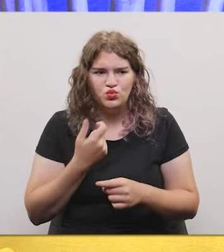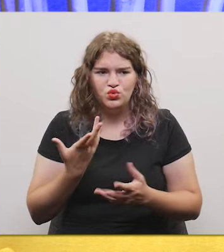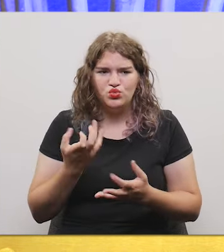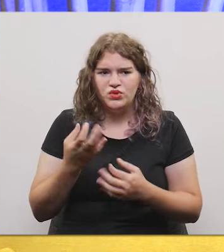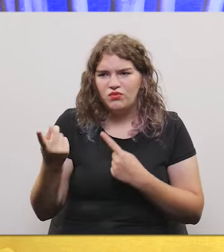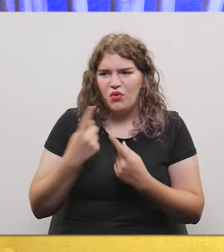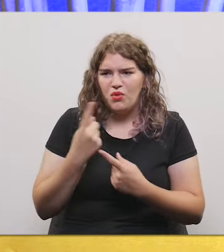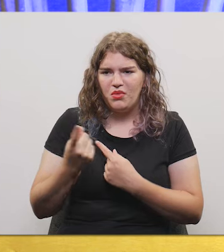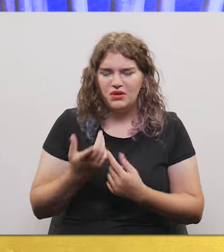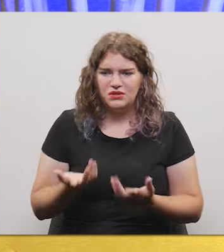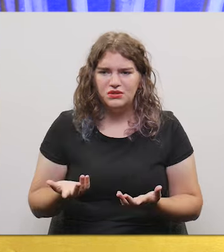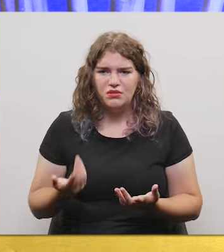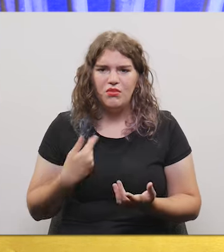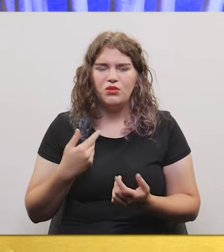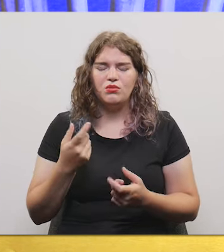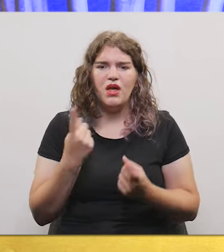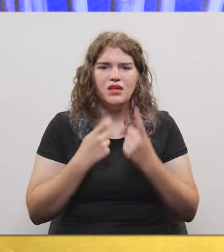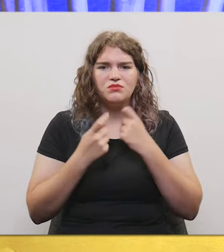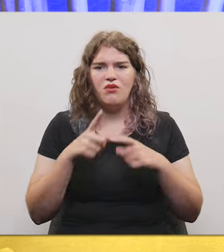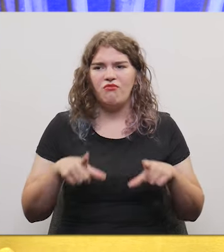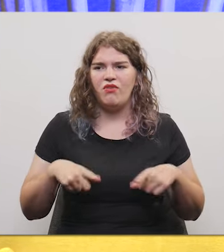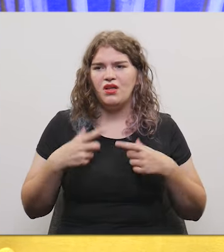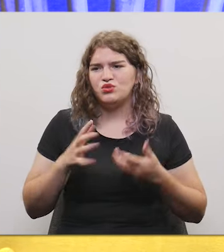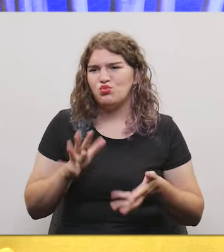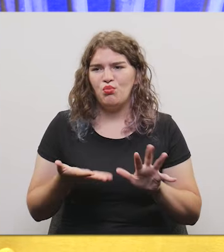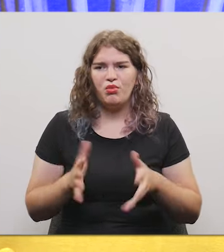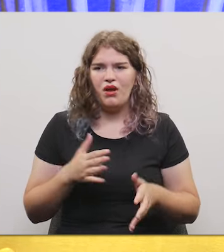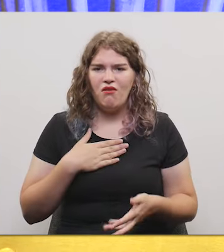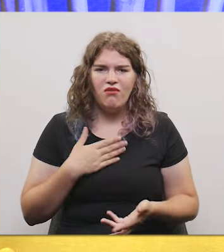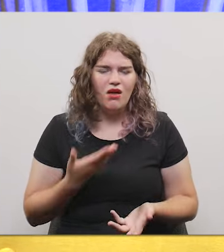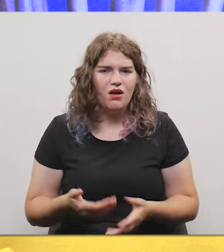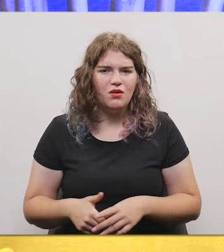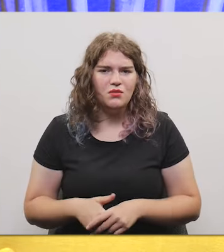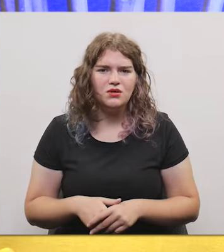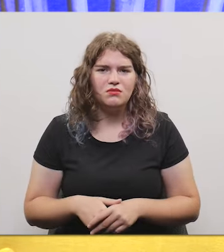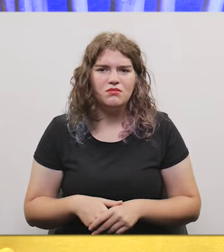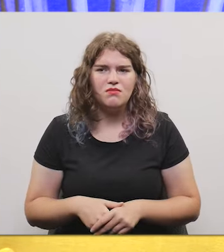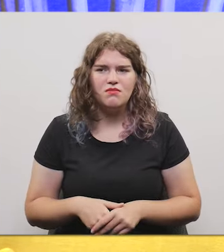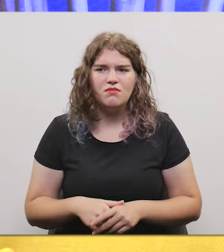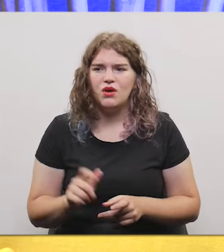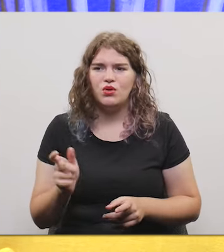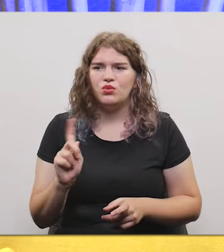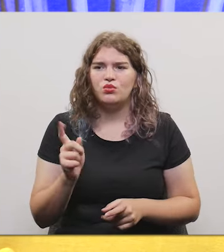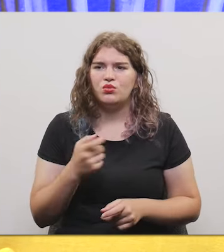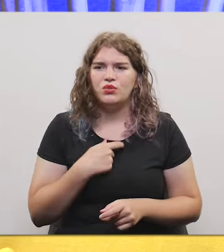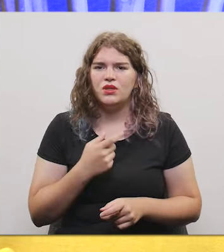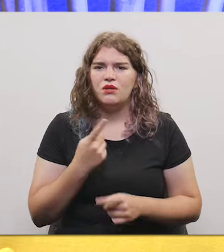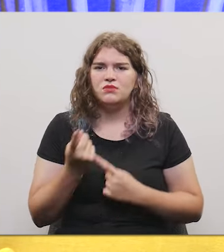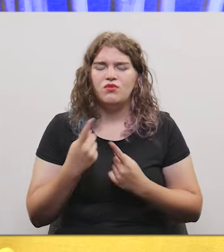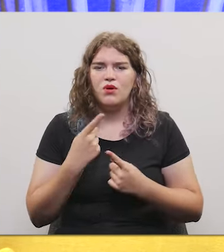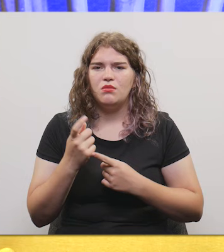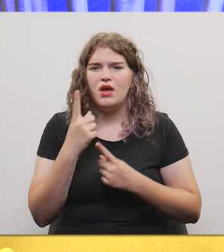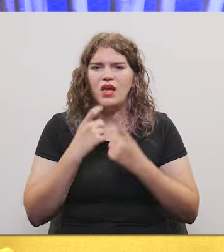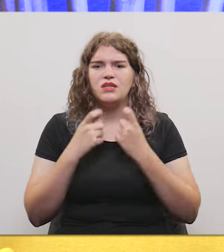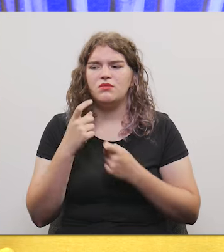spun? Pentru că experiență de viață nu aveam foarte multă, deci nu puteai vorbi dintr-o